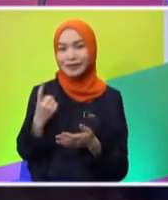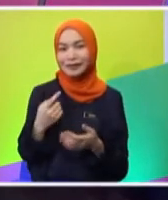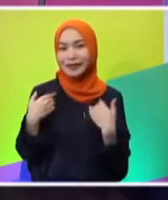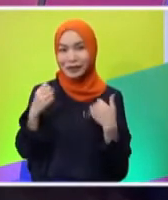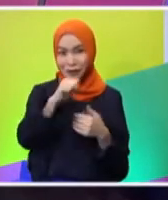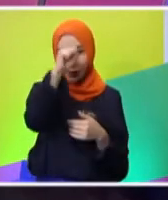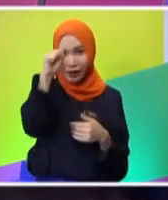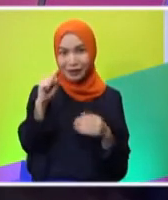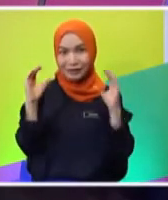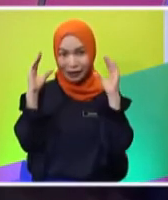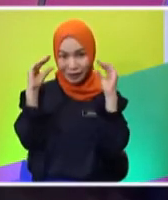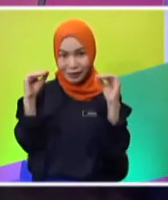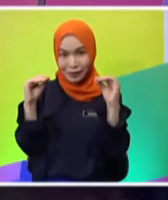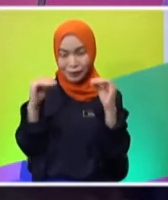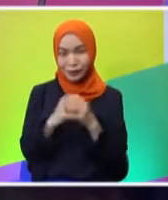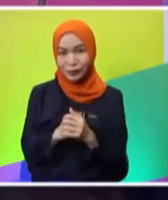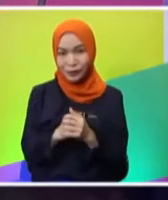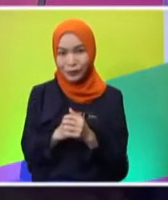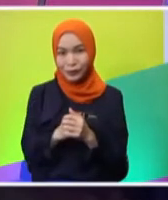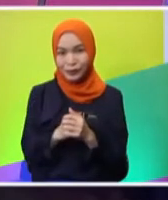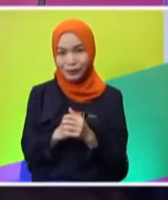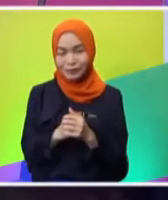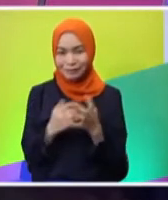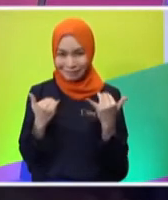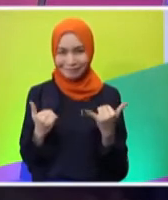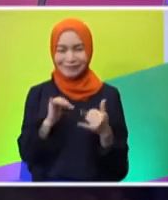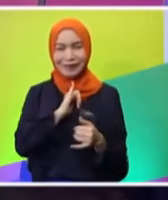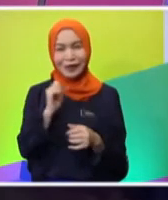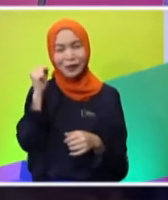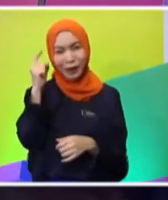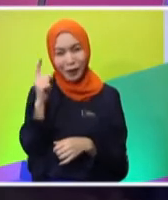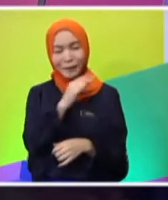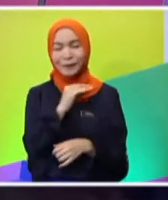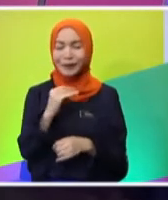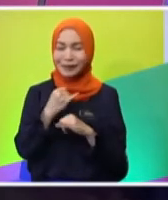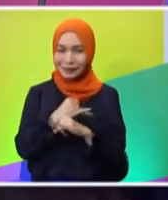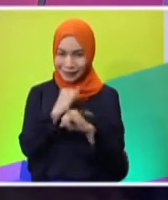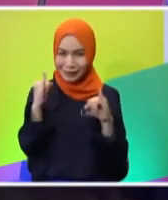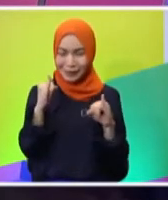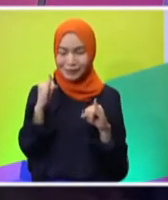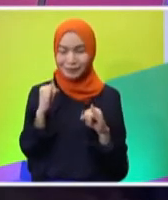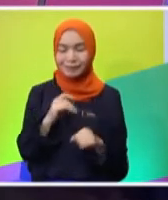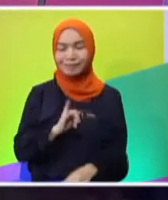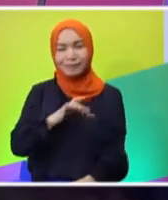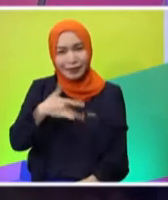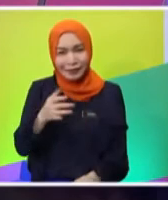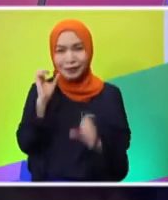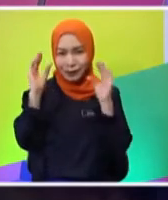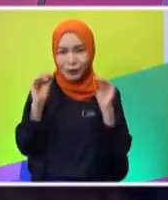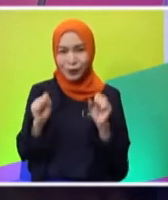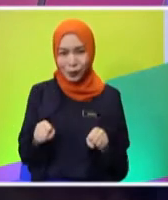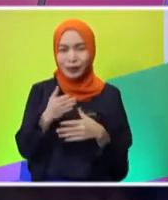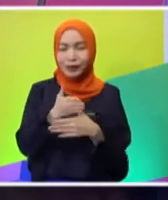taigo setaka ini saya faham dan ibu jelas rasanya cek Diteruskan dengan baik ah